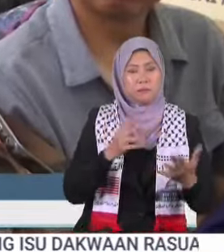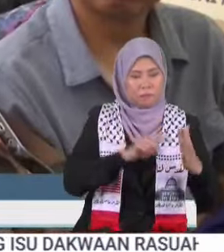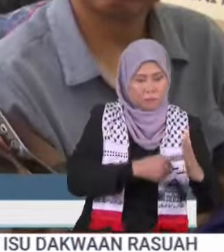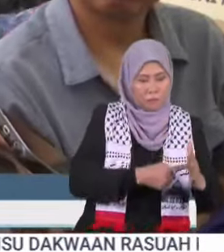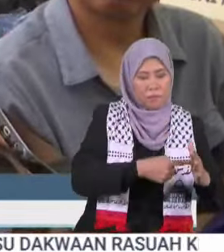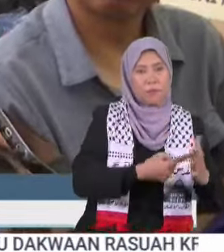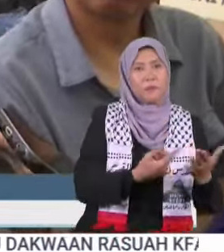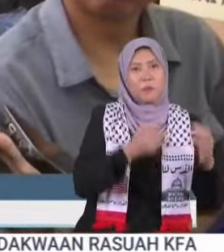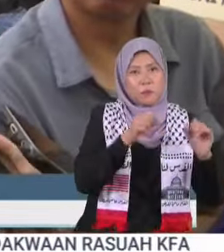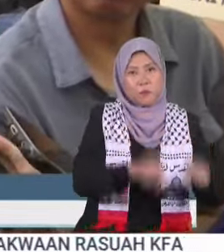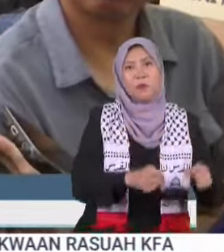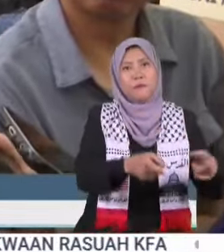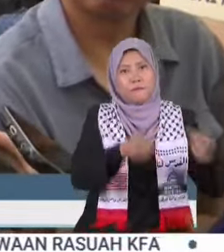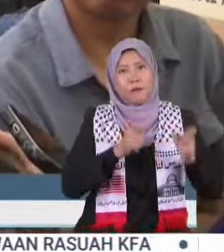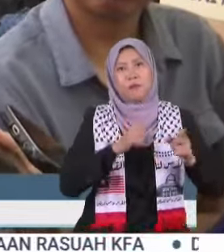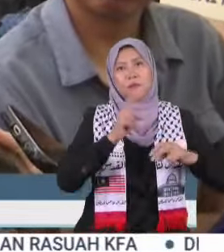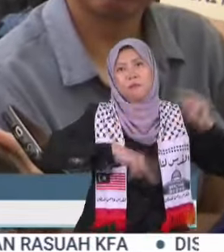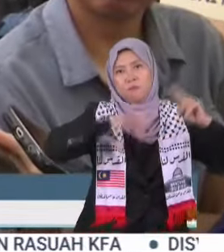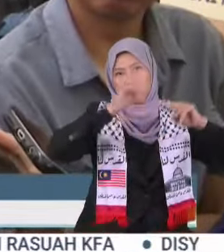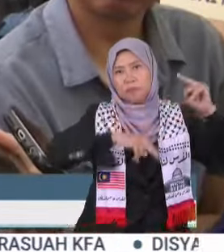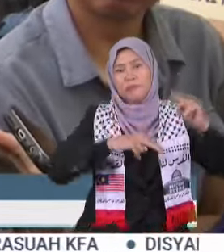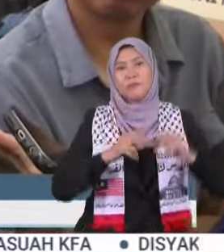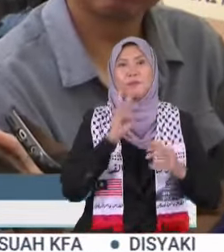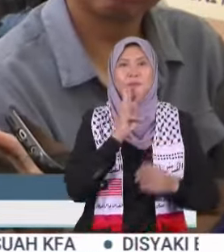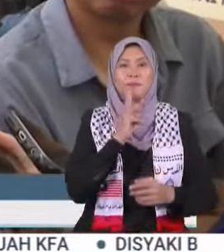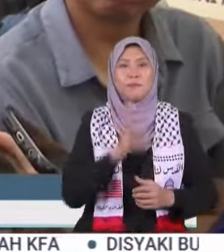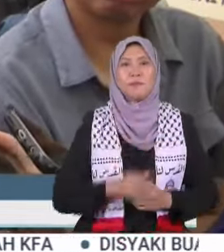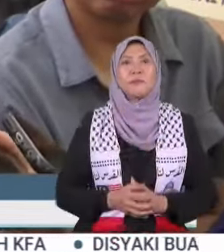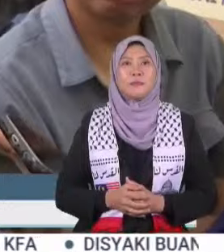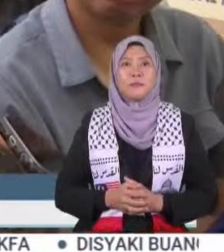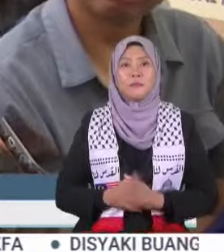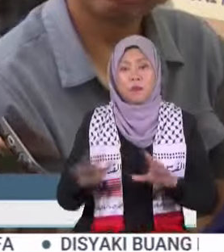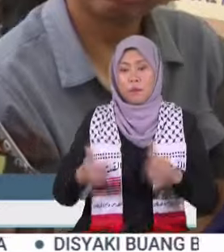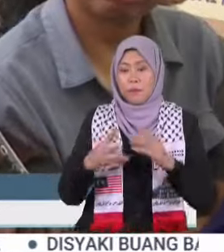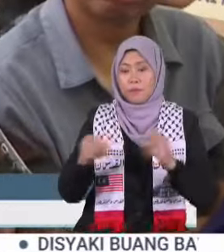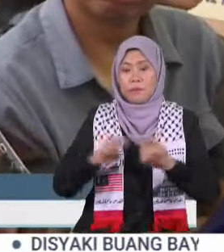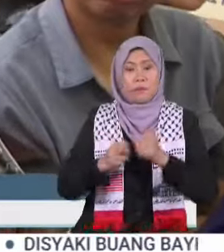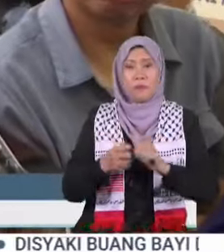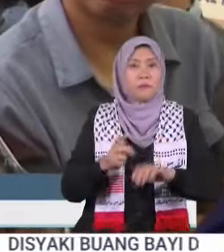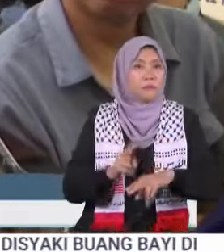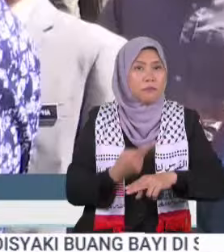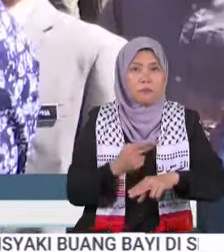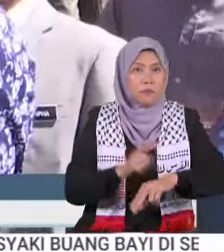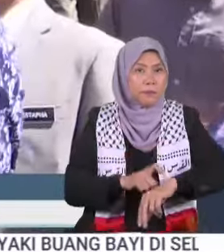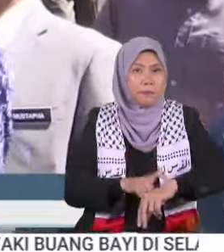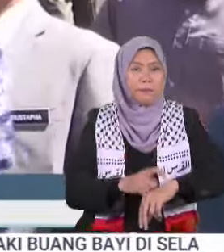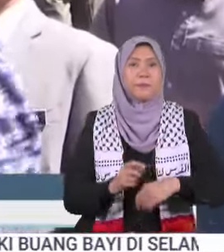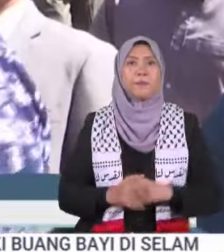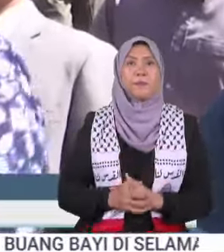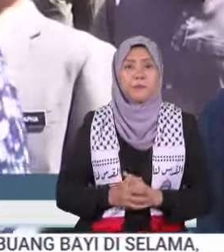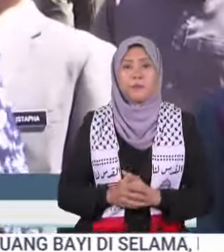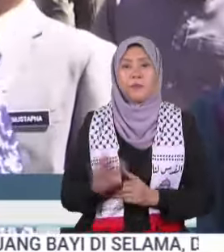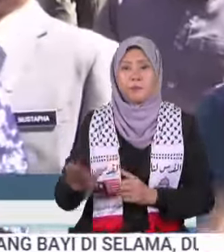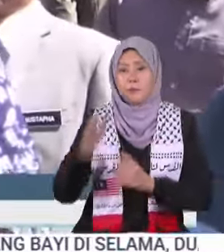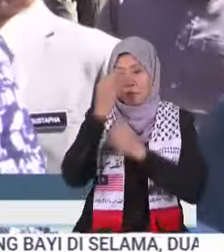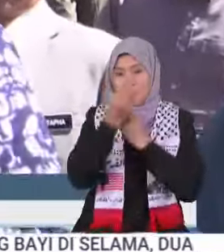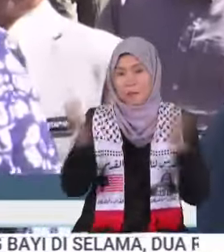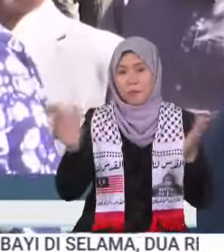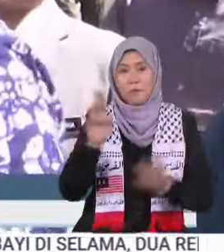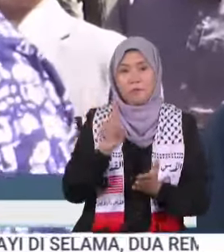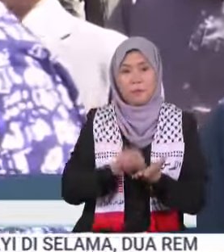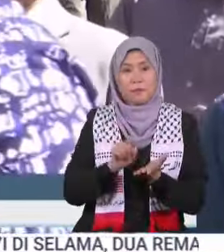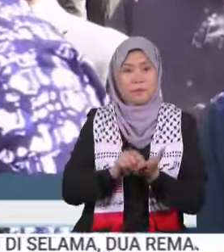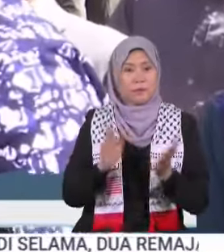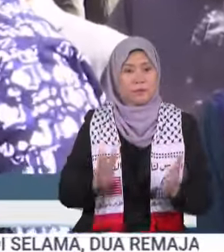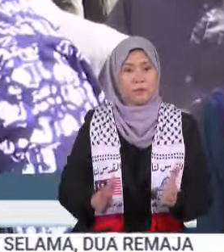air yang dapat kita segerakan yang pertama unuktuk penyesaian jangka pendek Beliau berkata demikian kepada pemberita